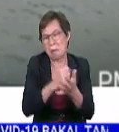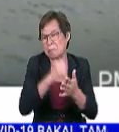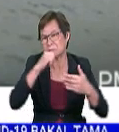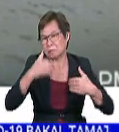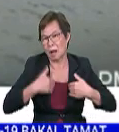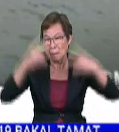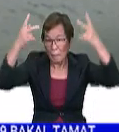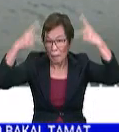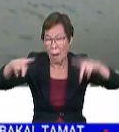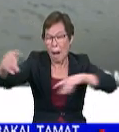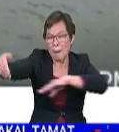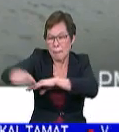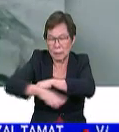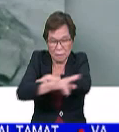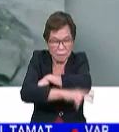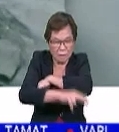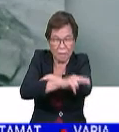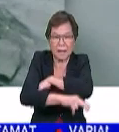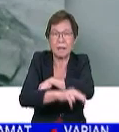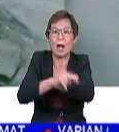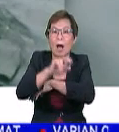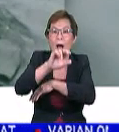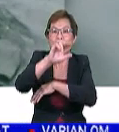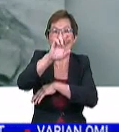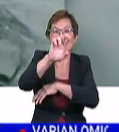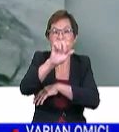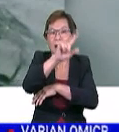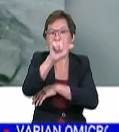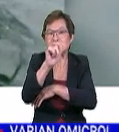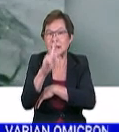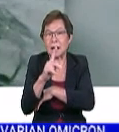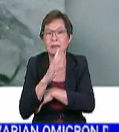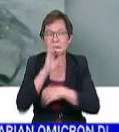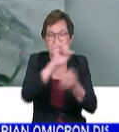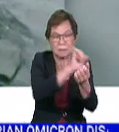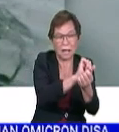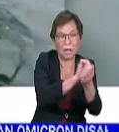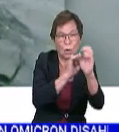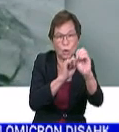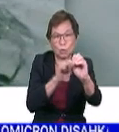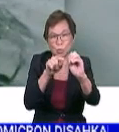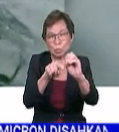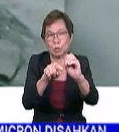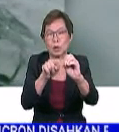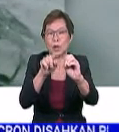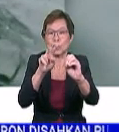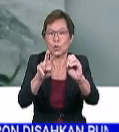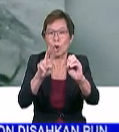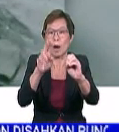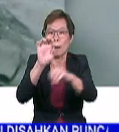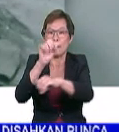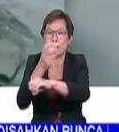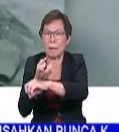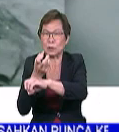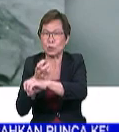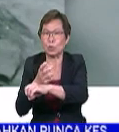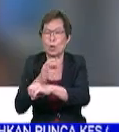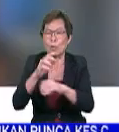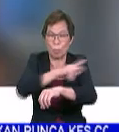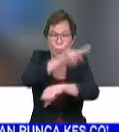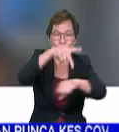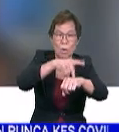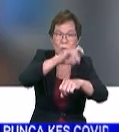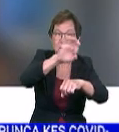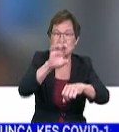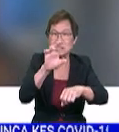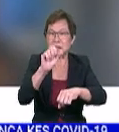tim Negeri Kapten arti abdurrazaq Muhammad berkata mereka ditahan di kedudukan 082 batu notika Tenggara Pulau jerejak